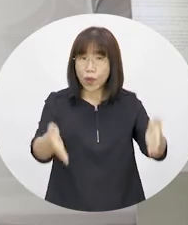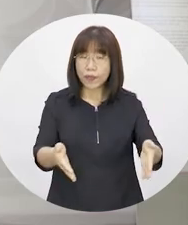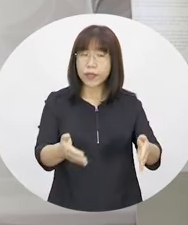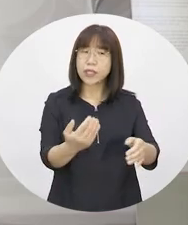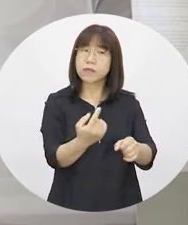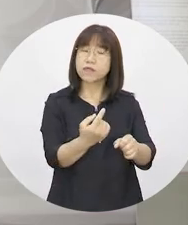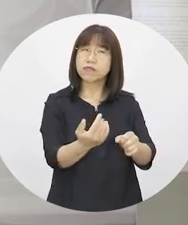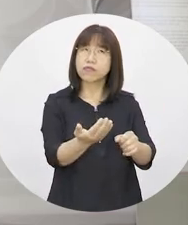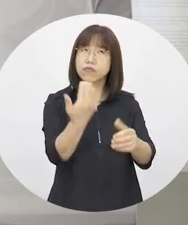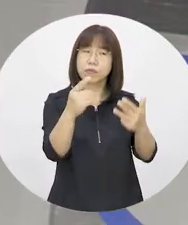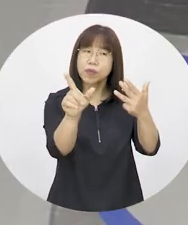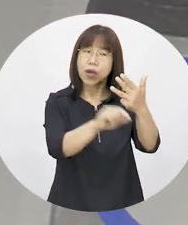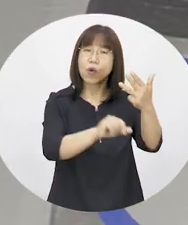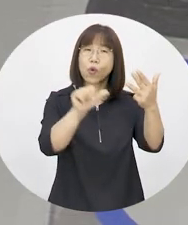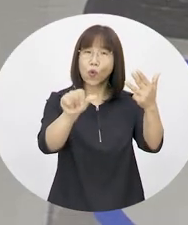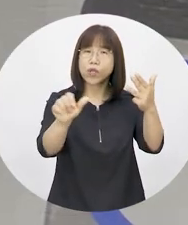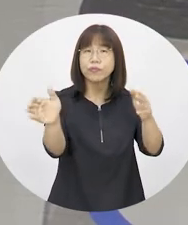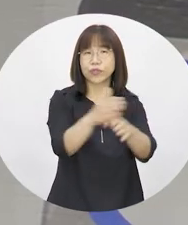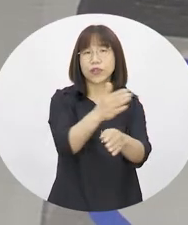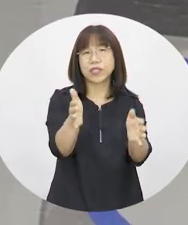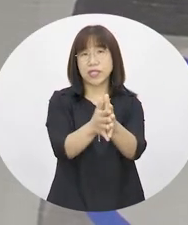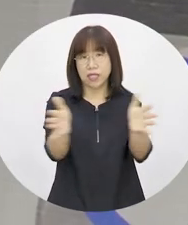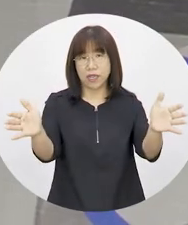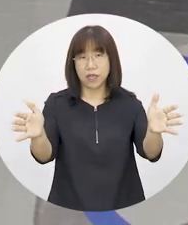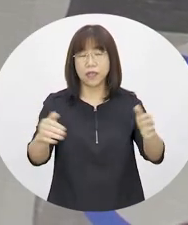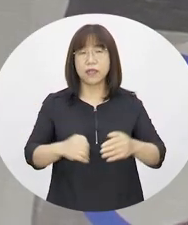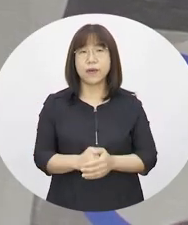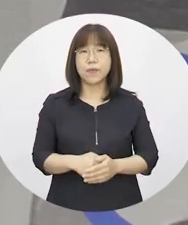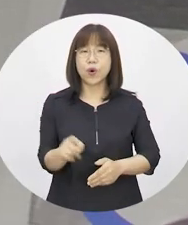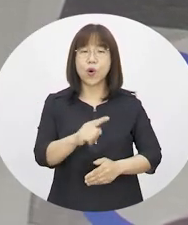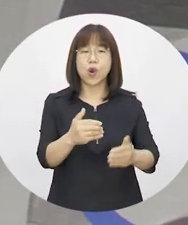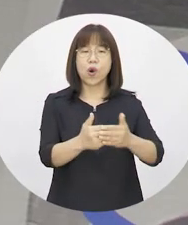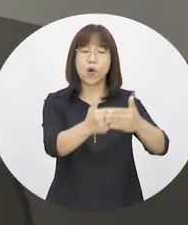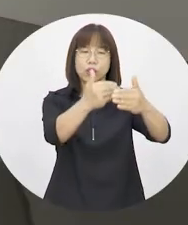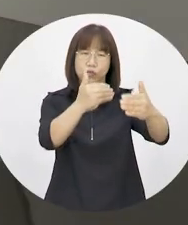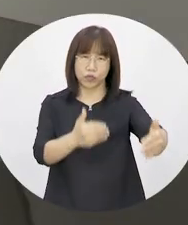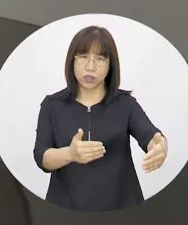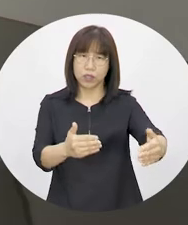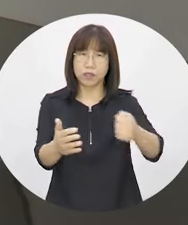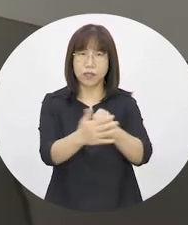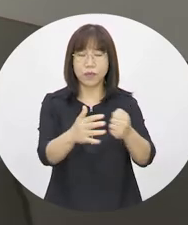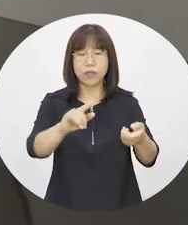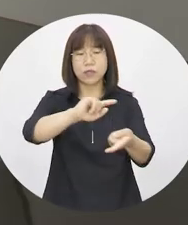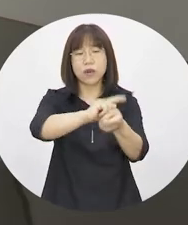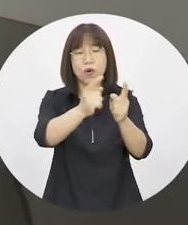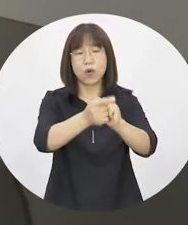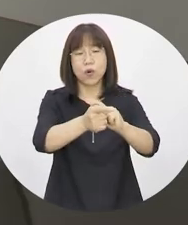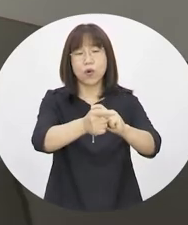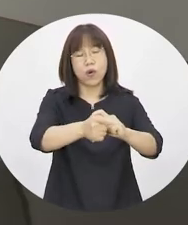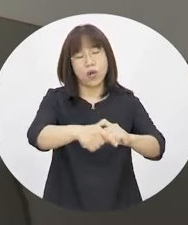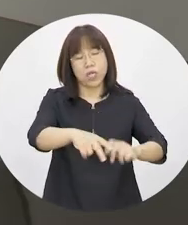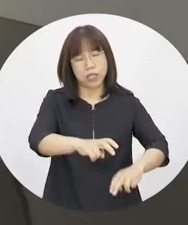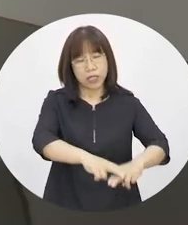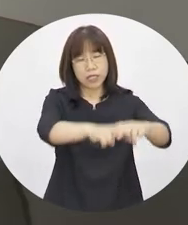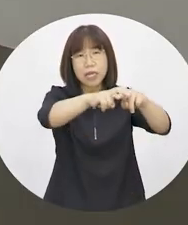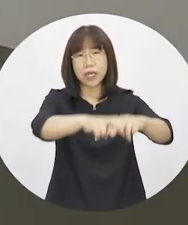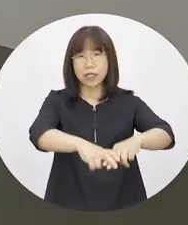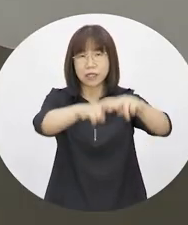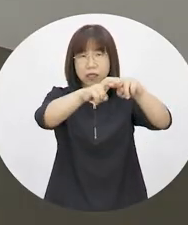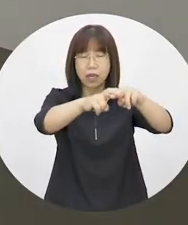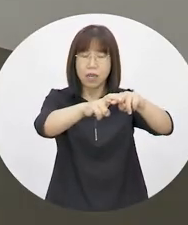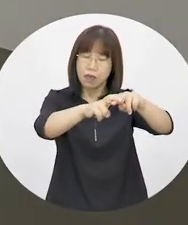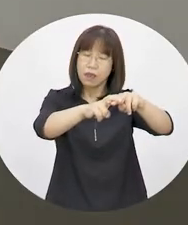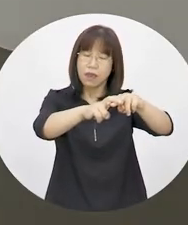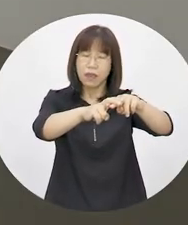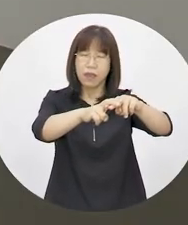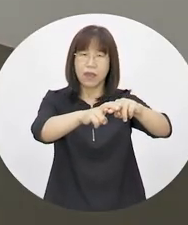겸재정선미술관에서 지난 5일부터 시작된 이번 김지연 작가의 전시에서는 거리두기로 인해 탑처럼 쌓여있는 플라스틱 의자를